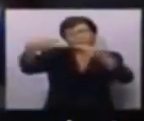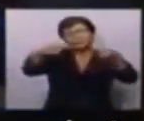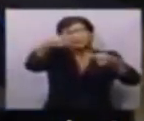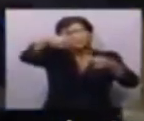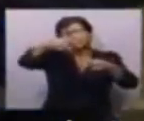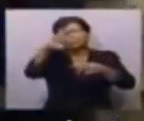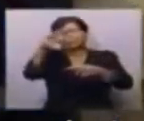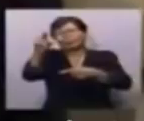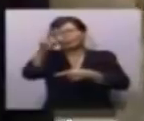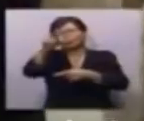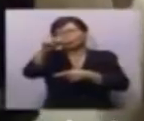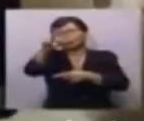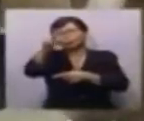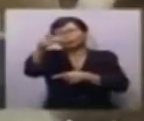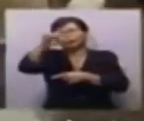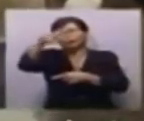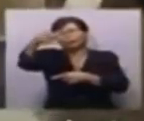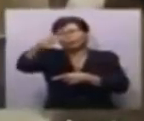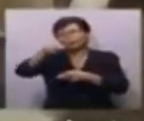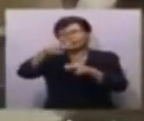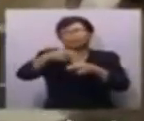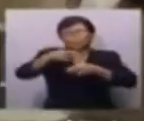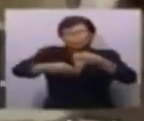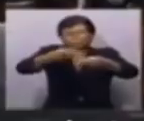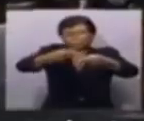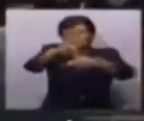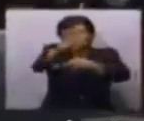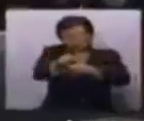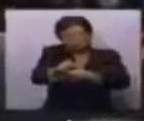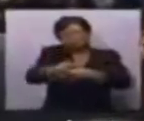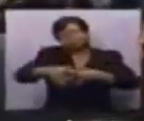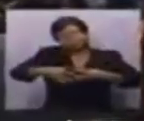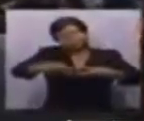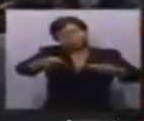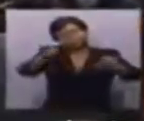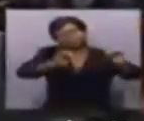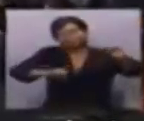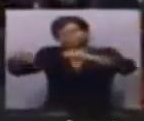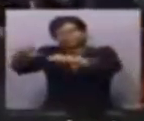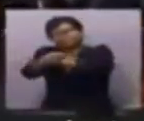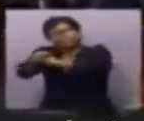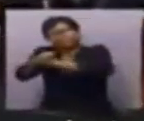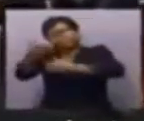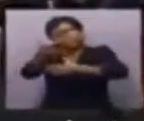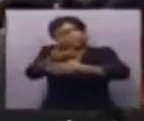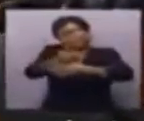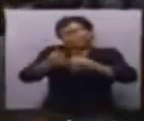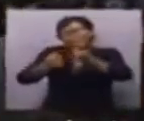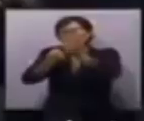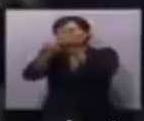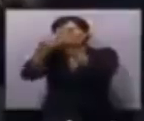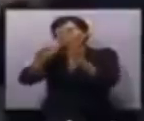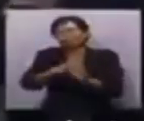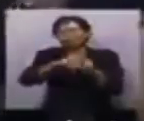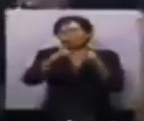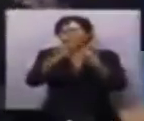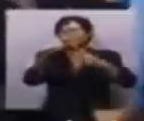PKR Nur Lihan Arifin. Proses penamaan calon lancar tanpa sebarang provokasi daripada penyokong parti